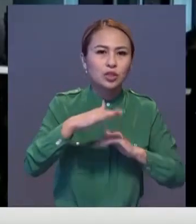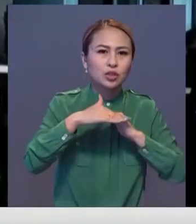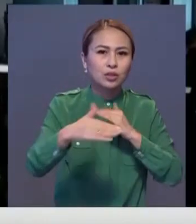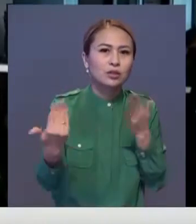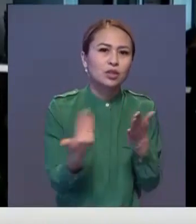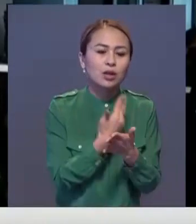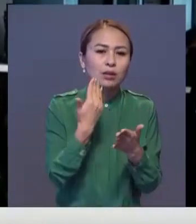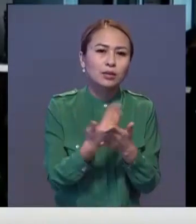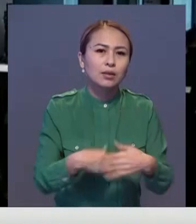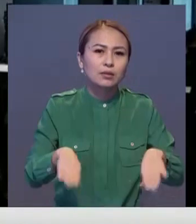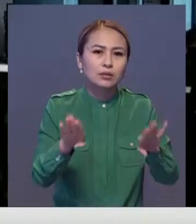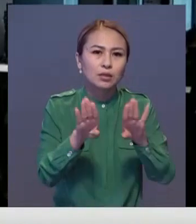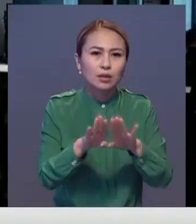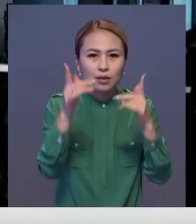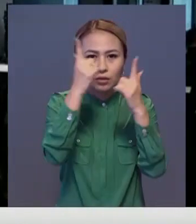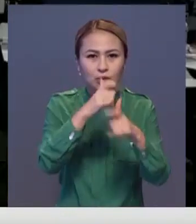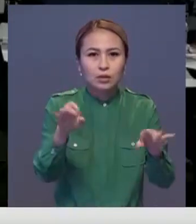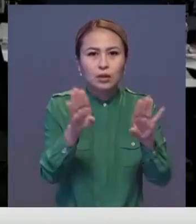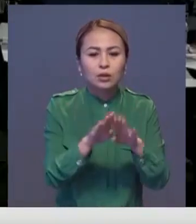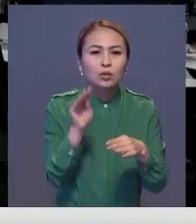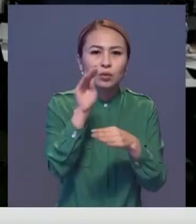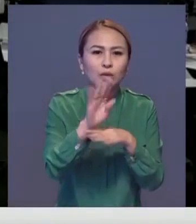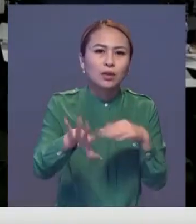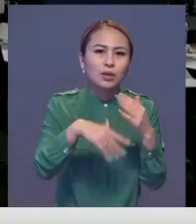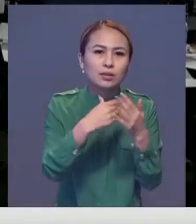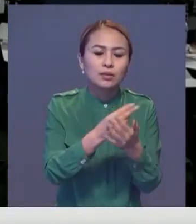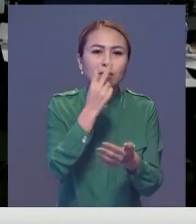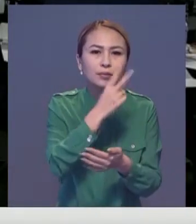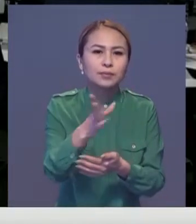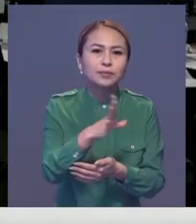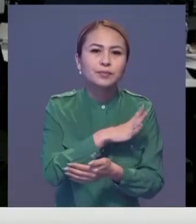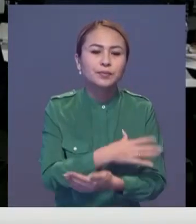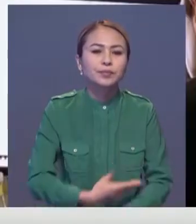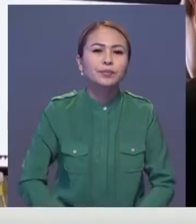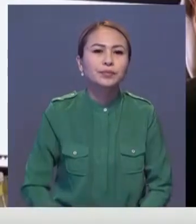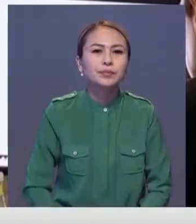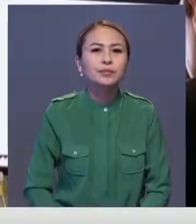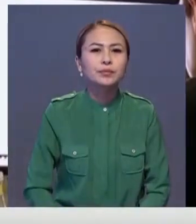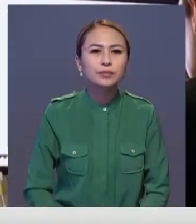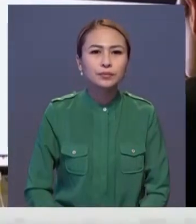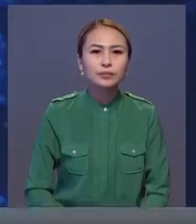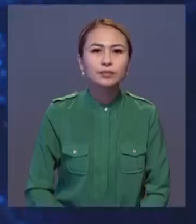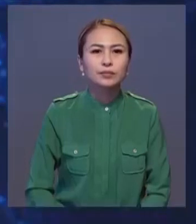желісінде жергілікті бақ жаңалықтарын жариялаған үшін ақы төлеуі қарастырылған еді.